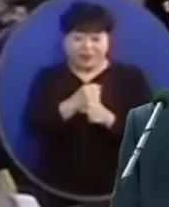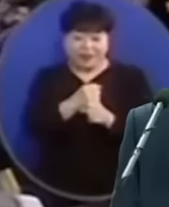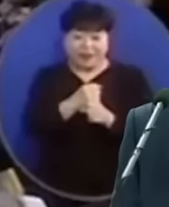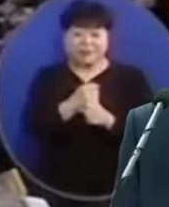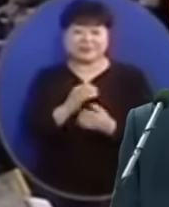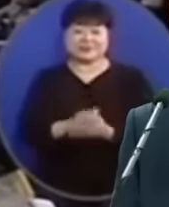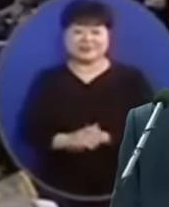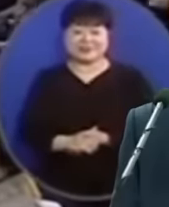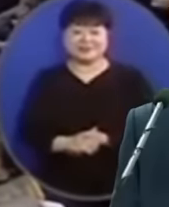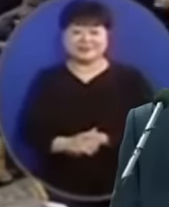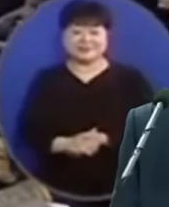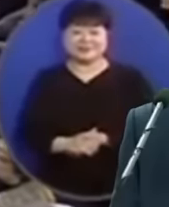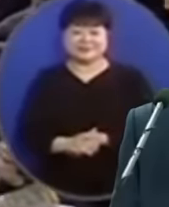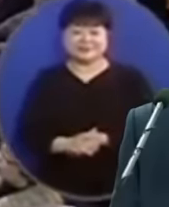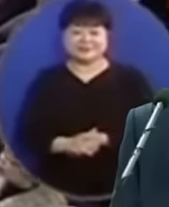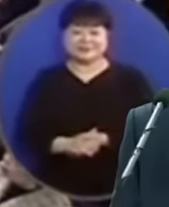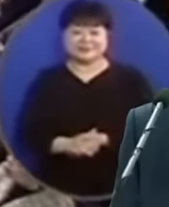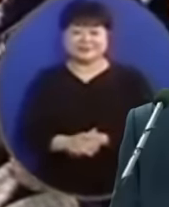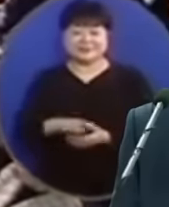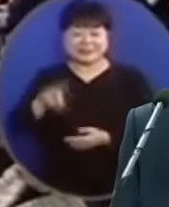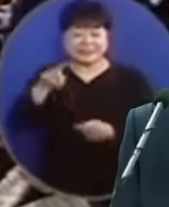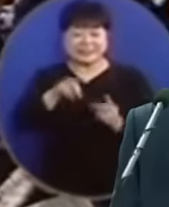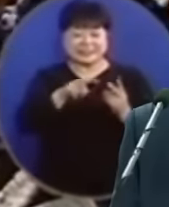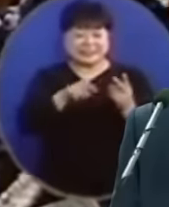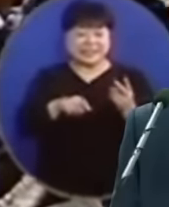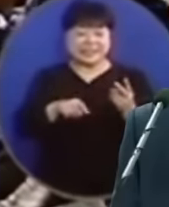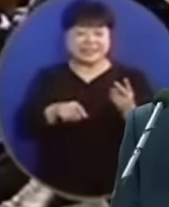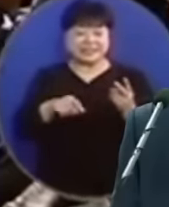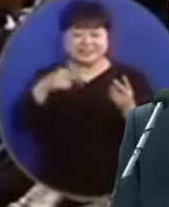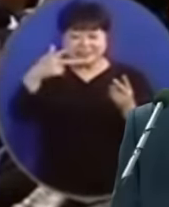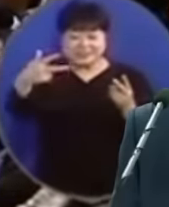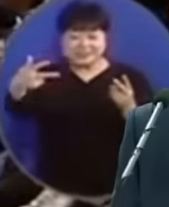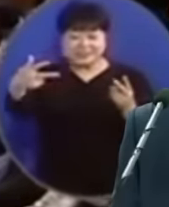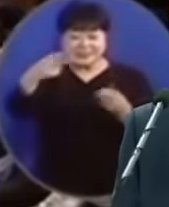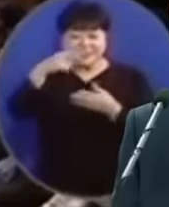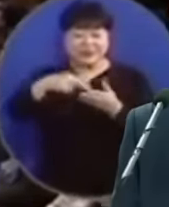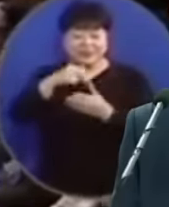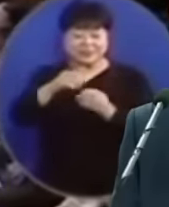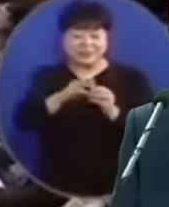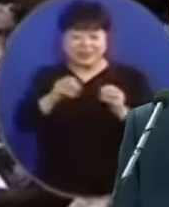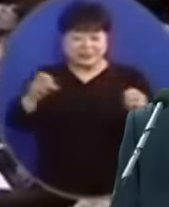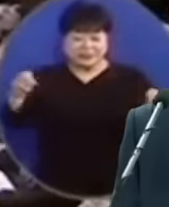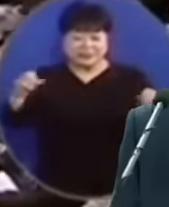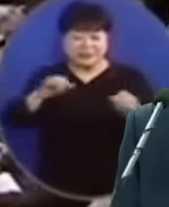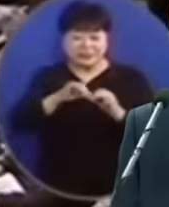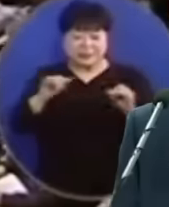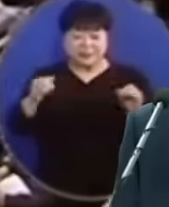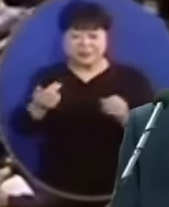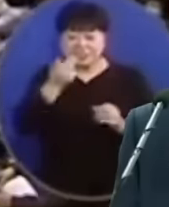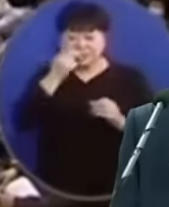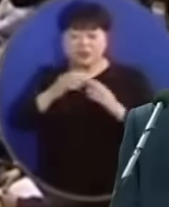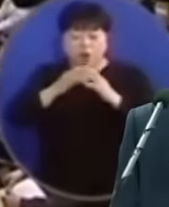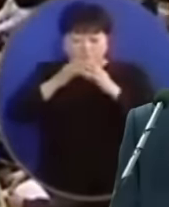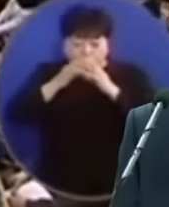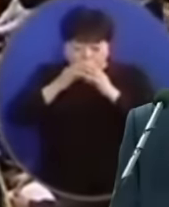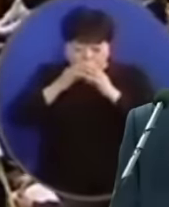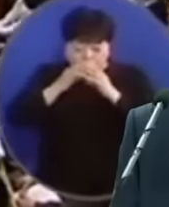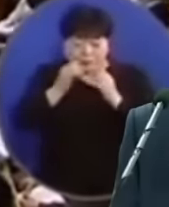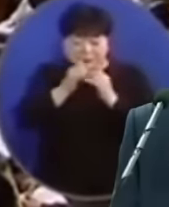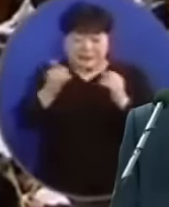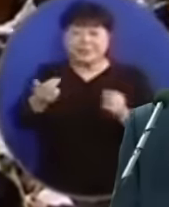말하는 것입니다. 창세기 2장 7절에는 야훼 하나님이 땅의 흙으로 사람을 지으시고 생기를 그 코에 불어넣으시니